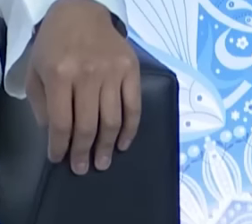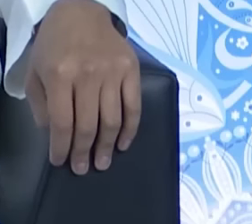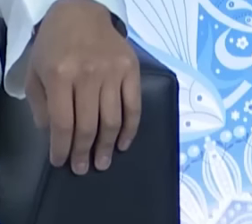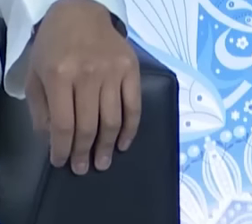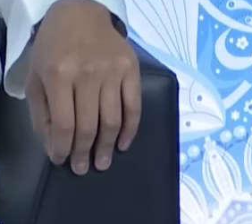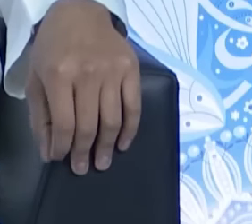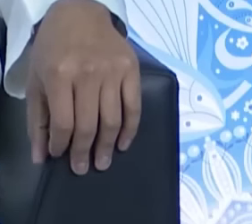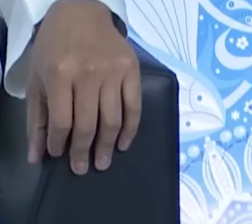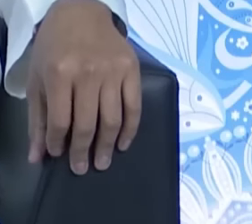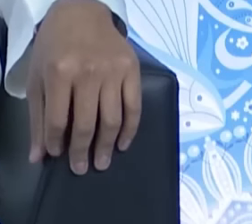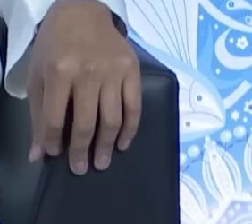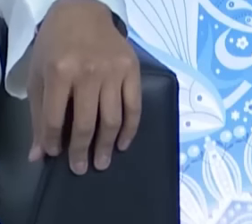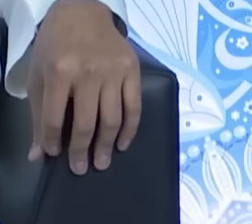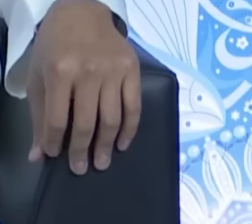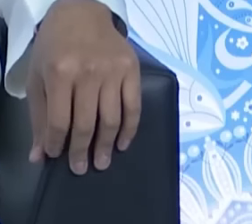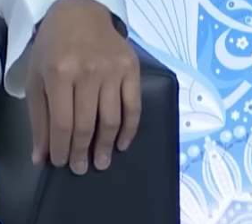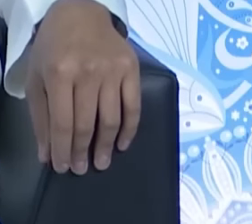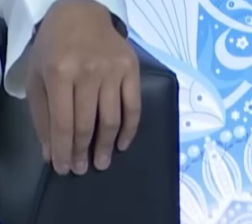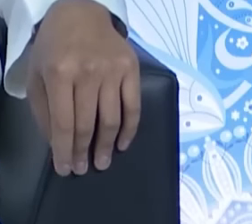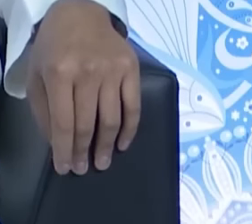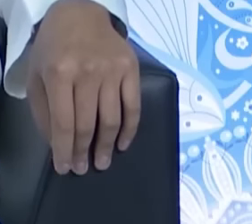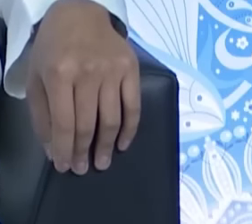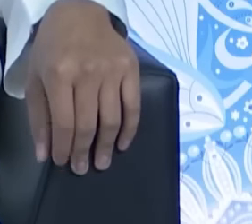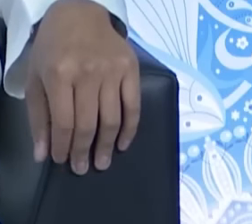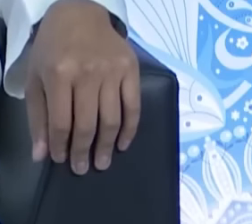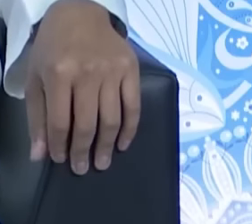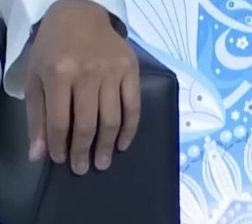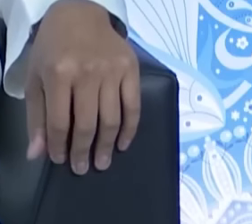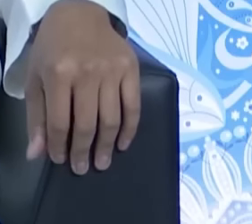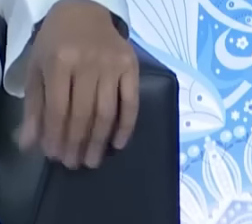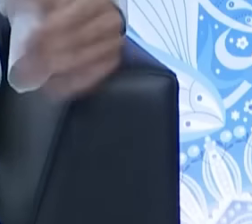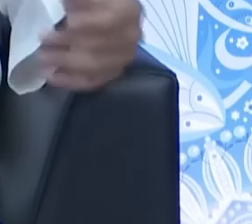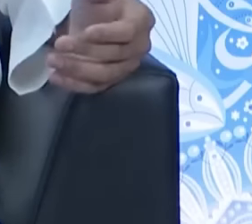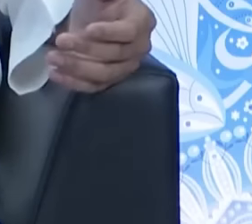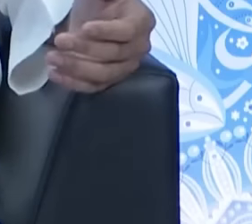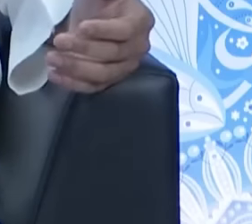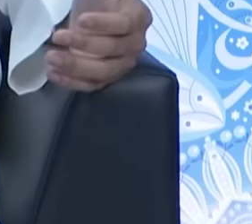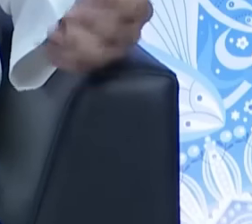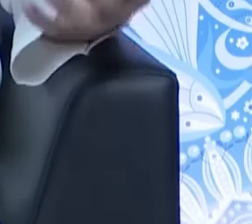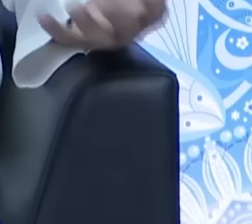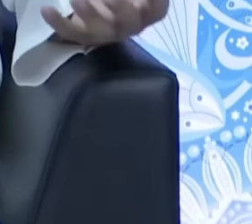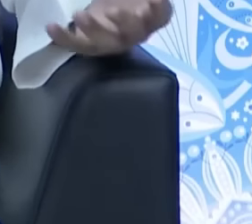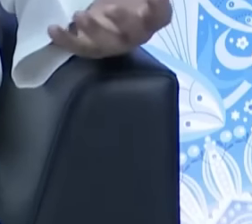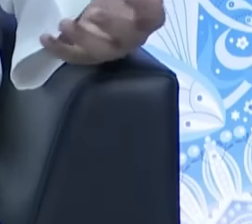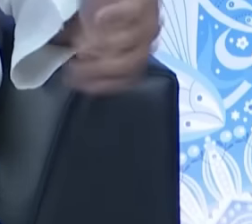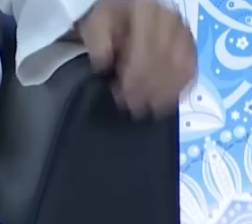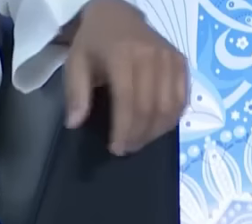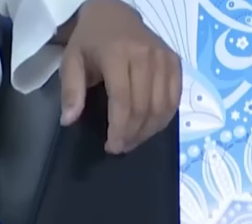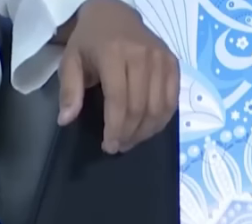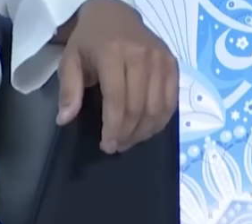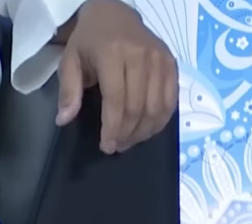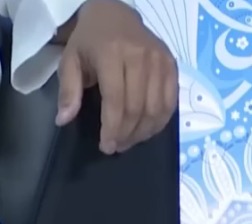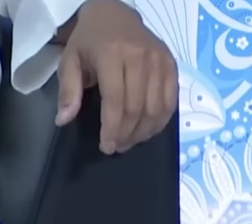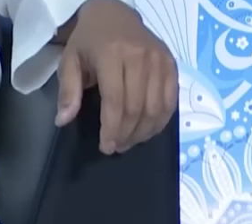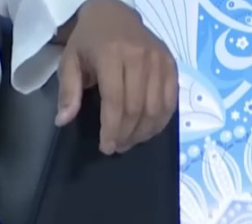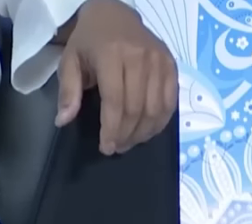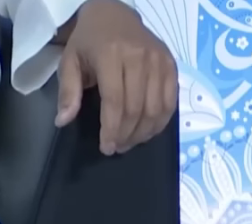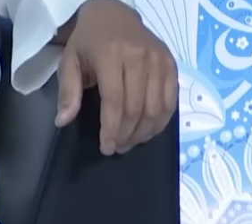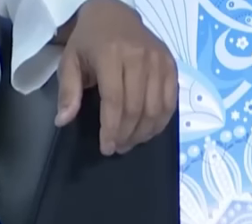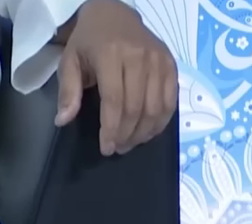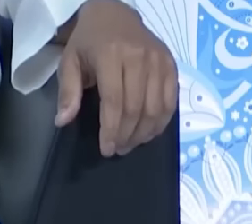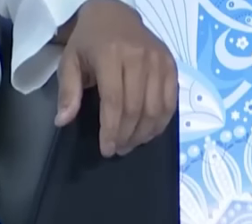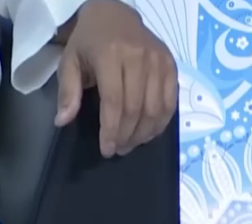mungkin mungkin pengalaman lah kata pengalaman dia tapi kita tidak tahu semuanya pengalaman itu berdasarkan pokok